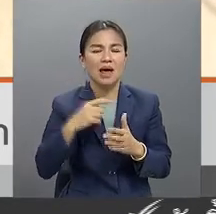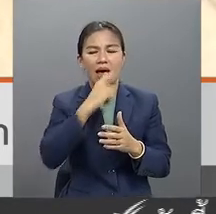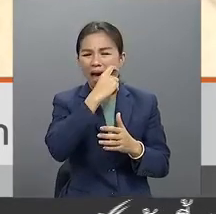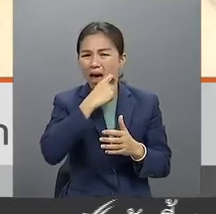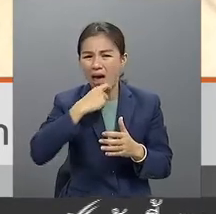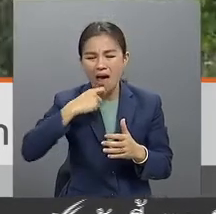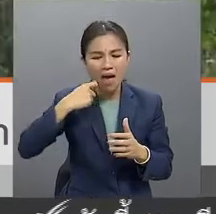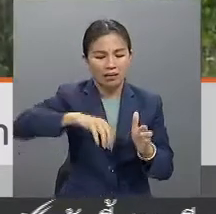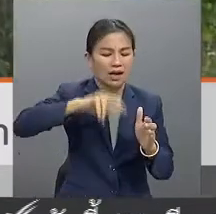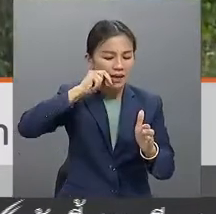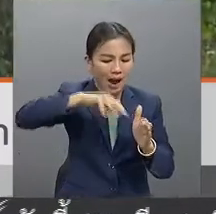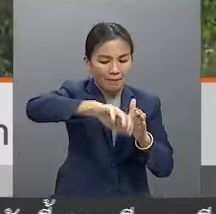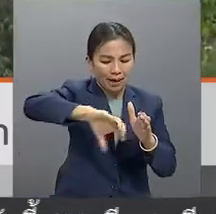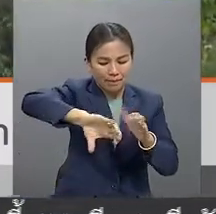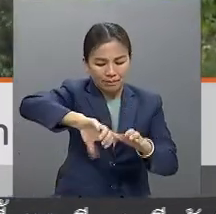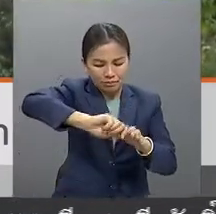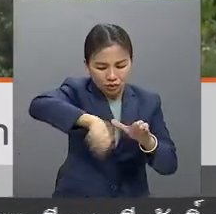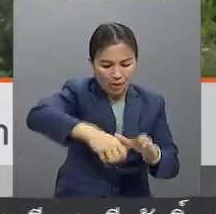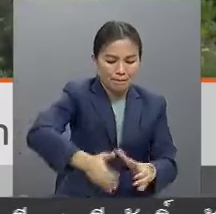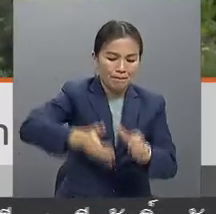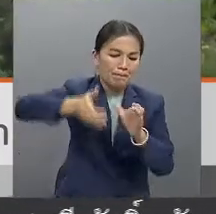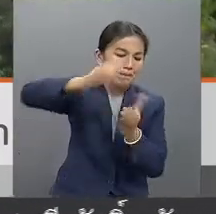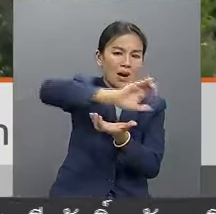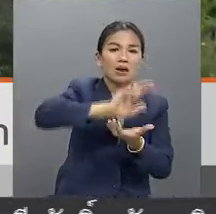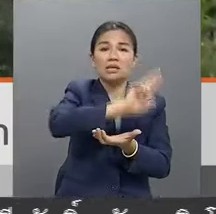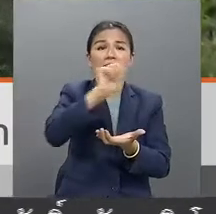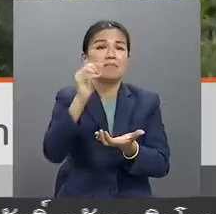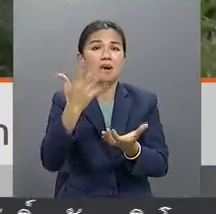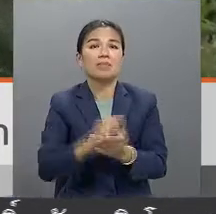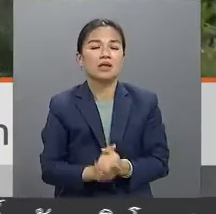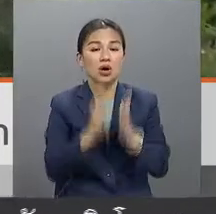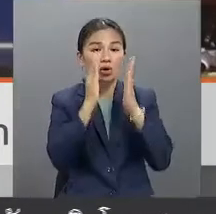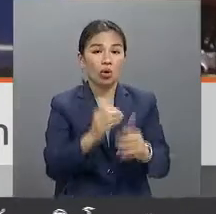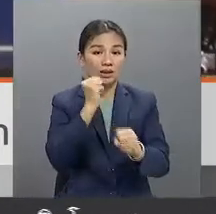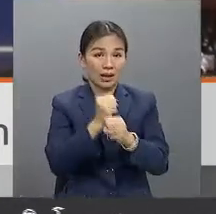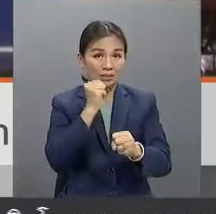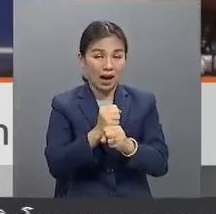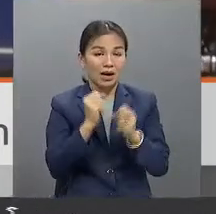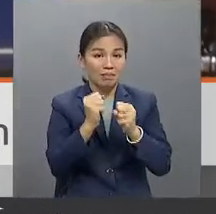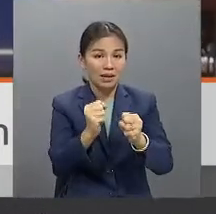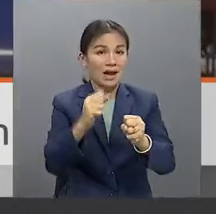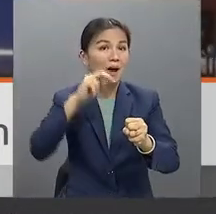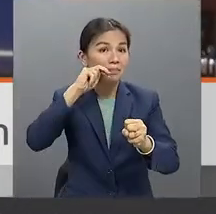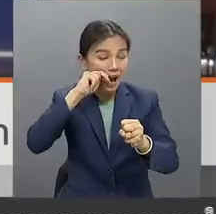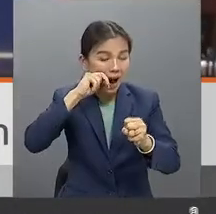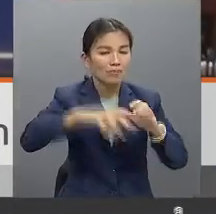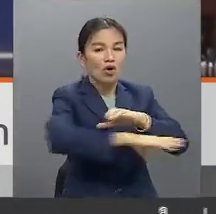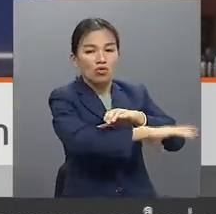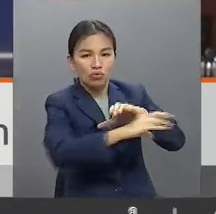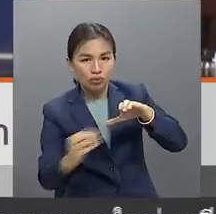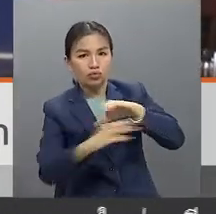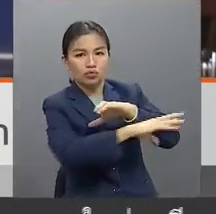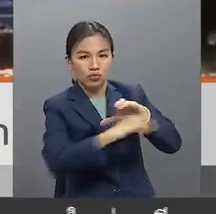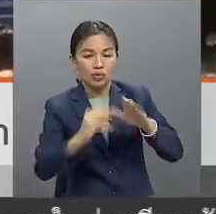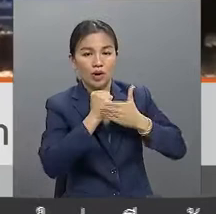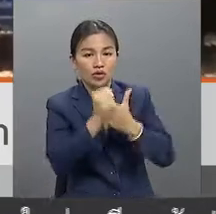นำน้ำมาใช้ได้ที่ผ่านมาแม้จะมีเจ้าหน้าที่ชลประทานพยายามจะดึงน้ำจากอ่างเก็บน้ำบ้านเขาพลูแหล่งน้ำ